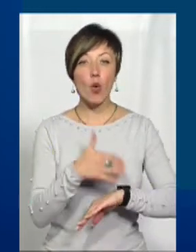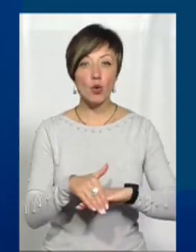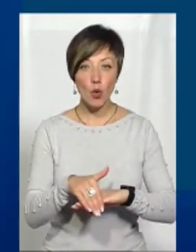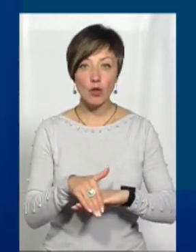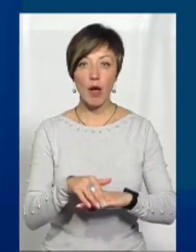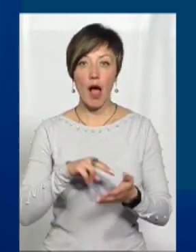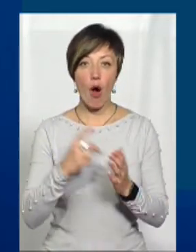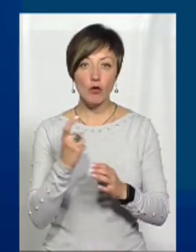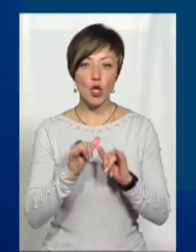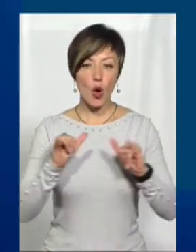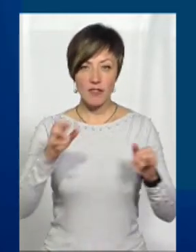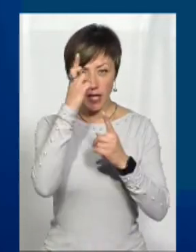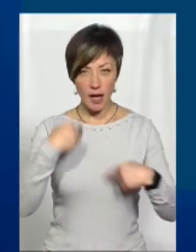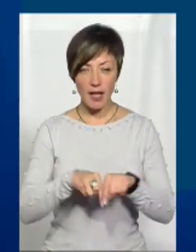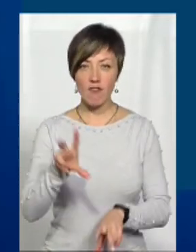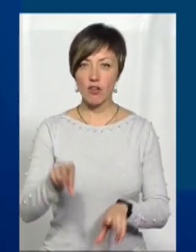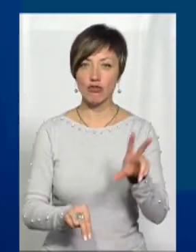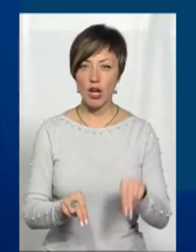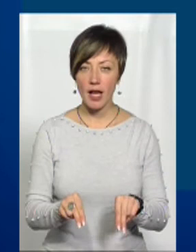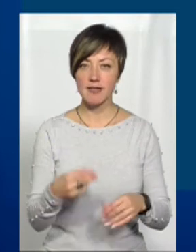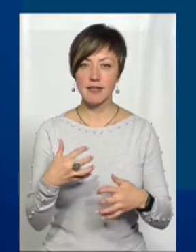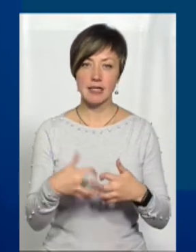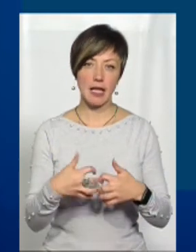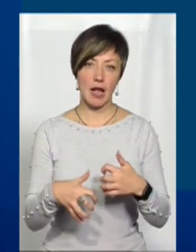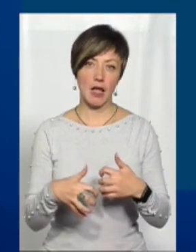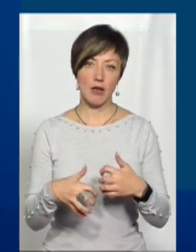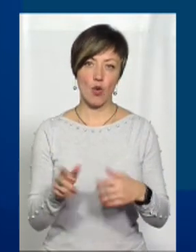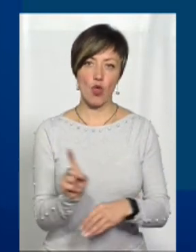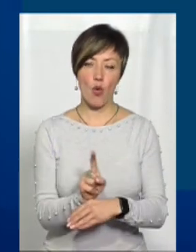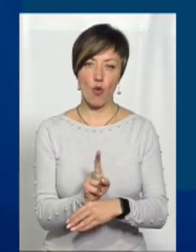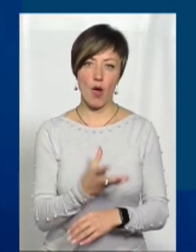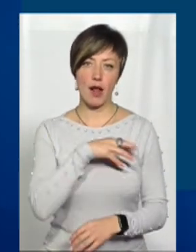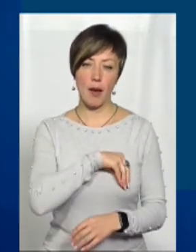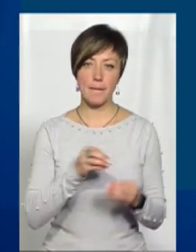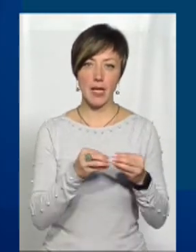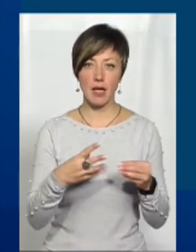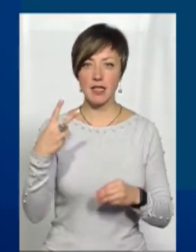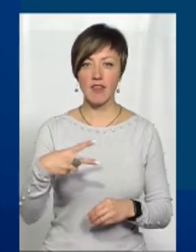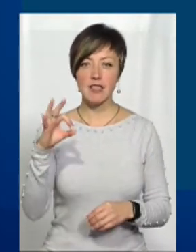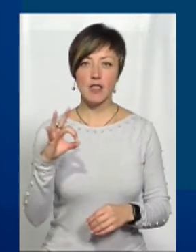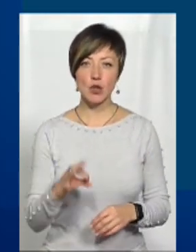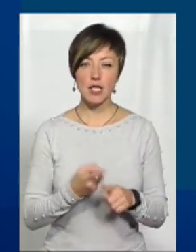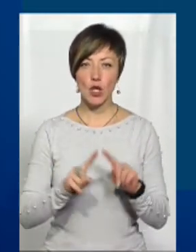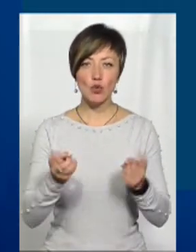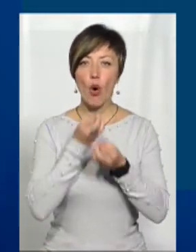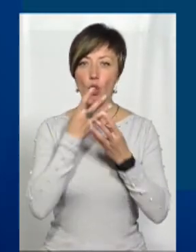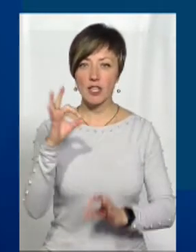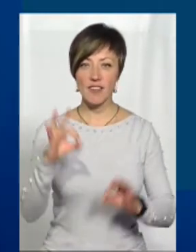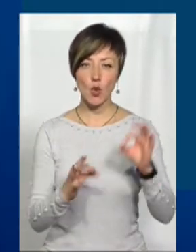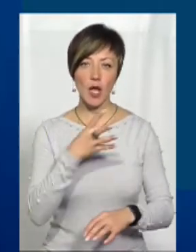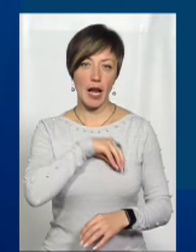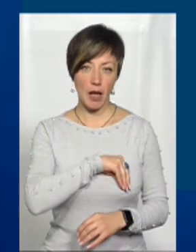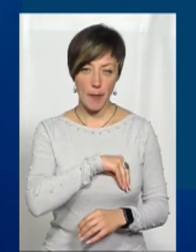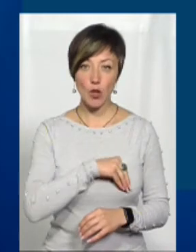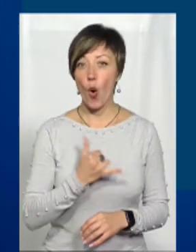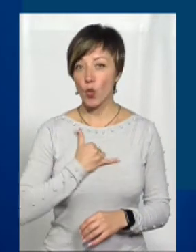економічно розвинутих країнах вважається середньою нормою рентабельності 15-20%, це є дуже хороший відсоток рентабельності.